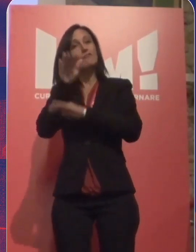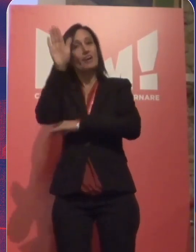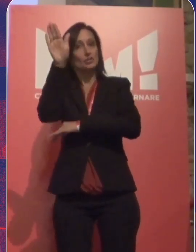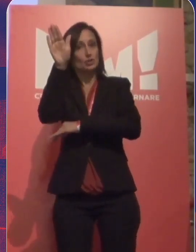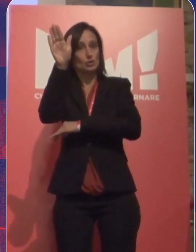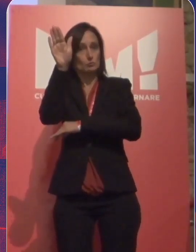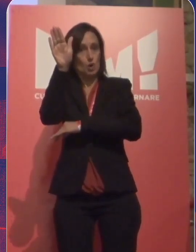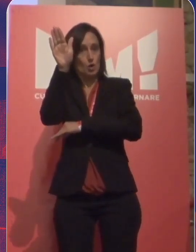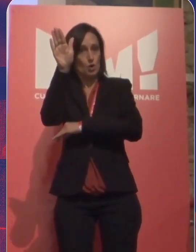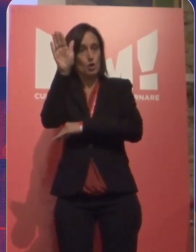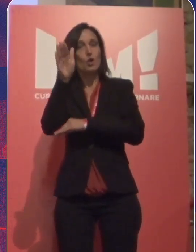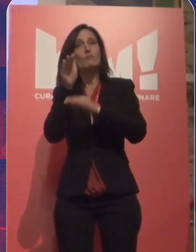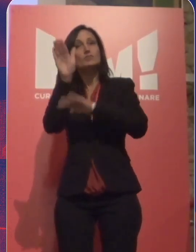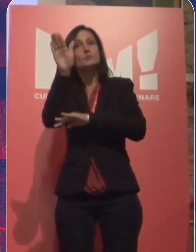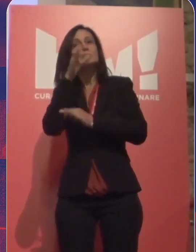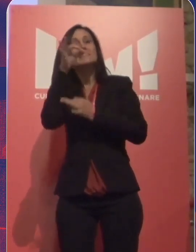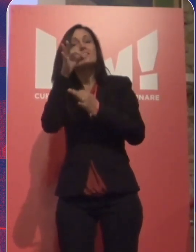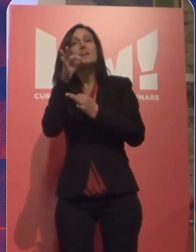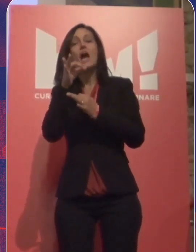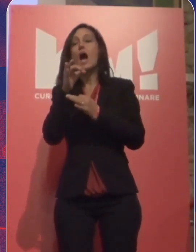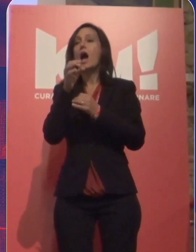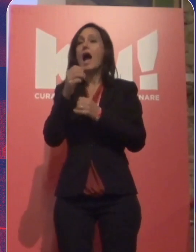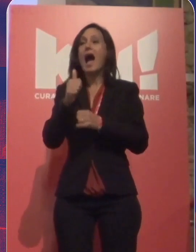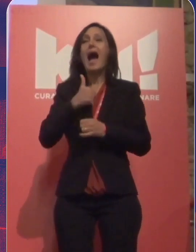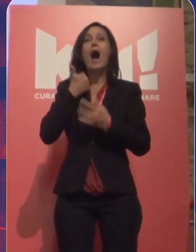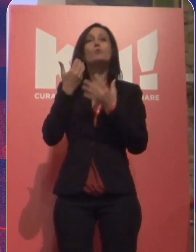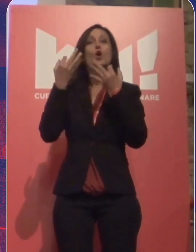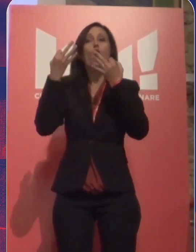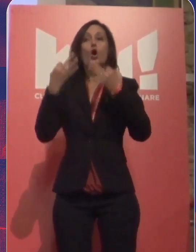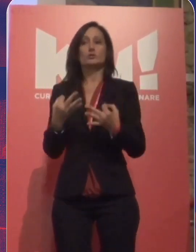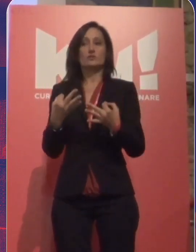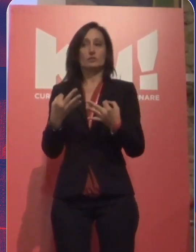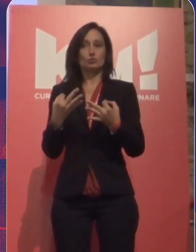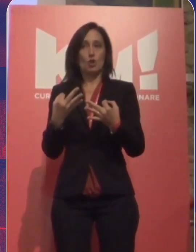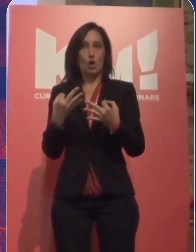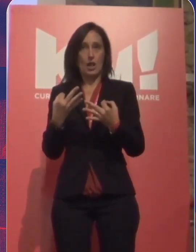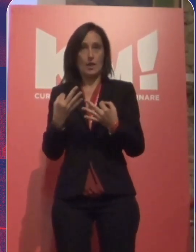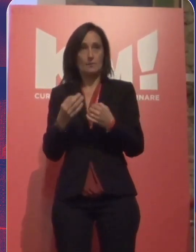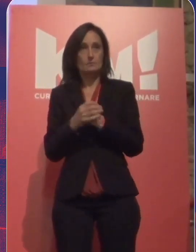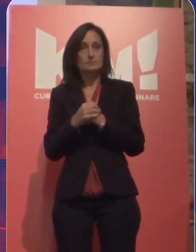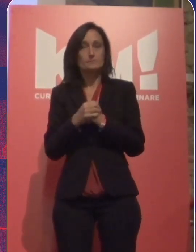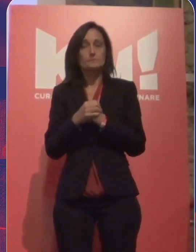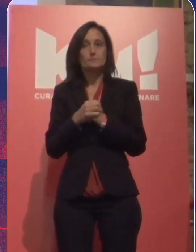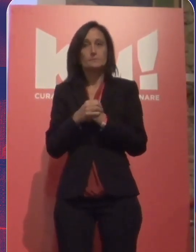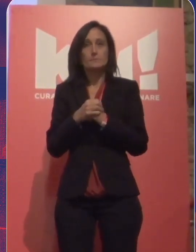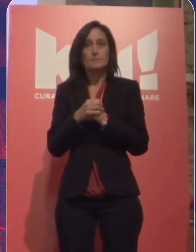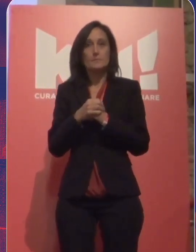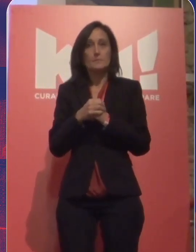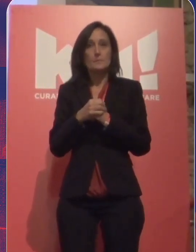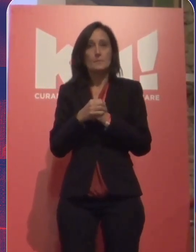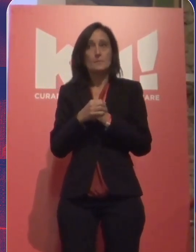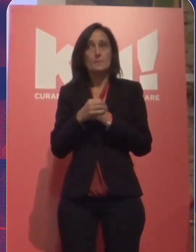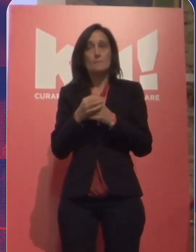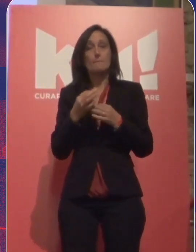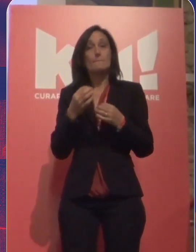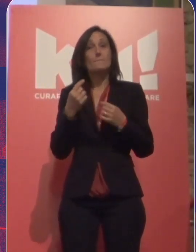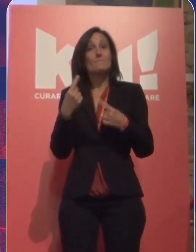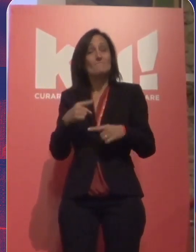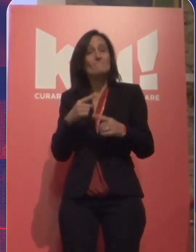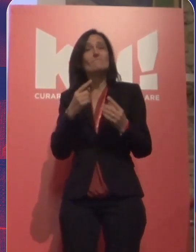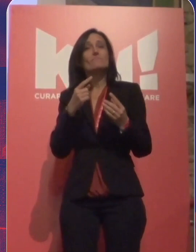autoconservativa autoconservativa e allora diciamo così il problema non è tanto